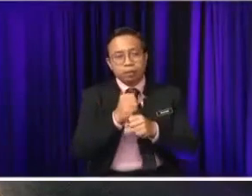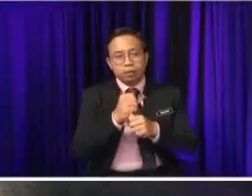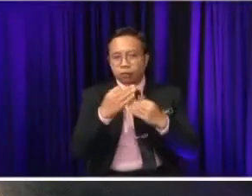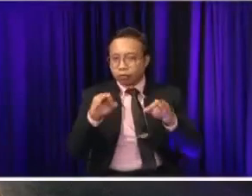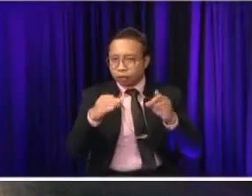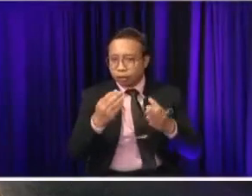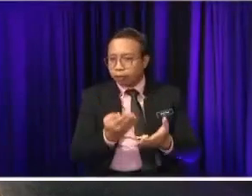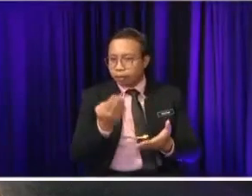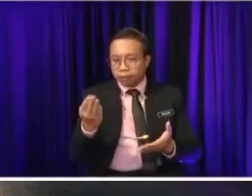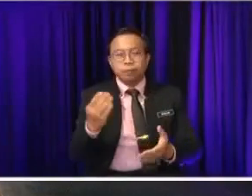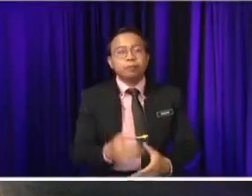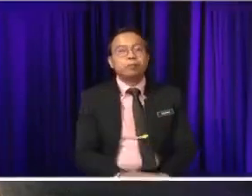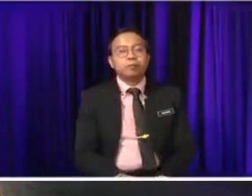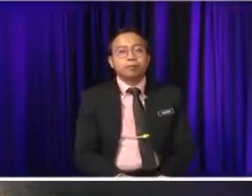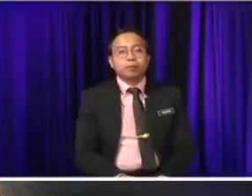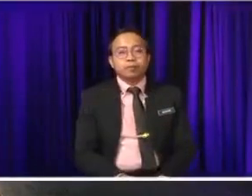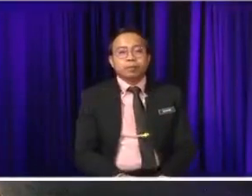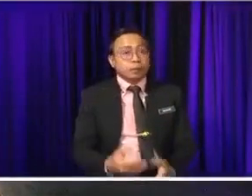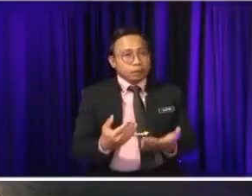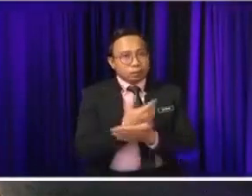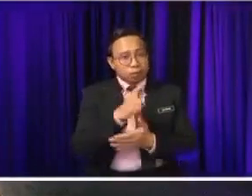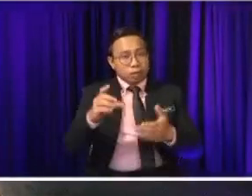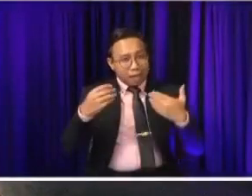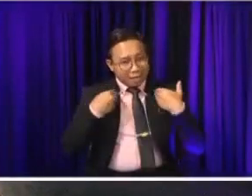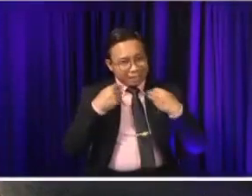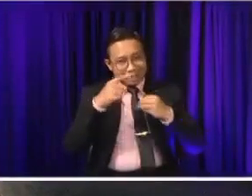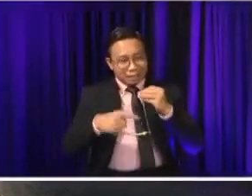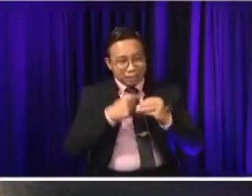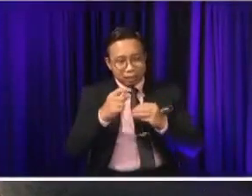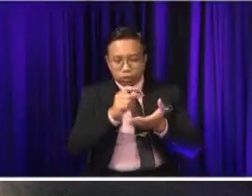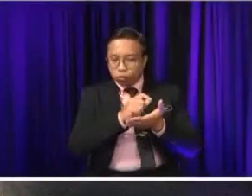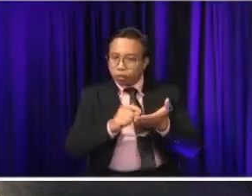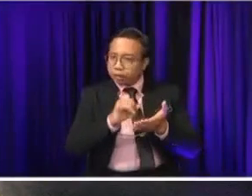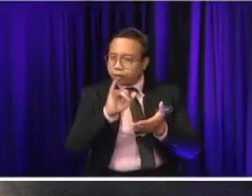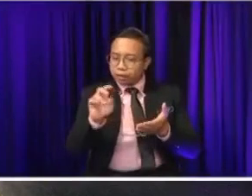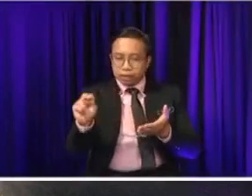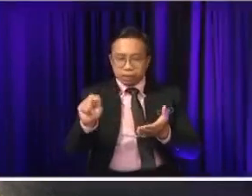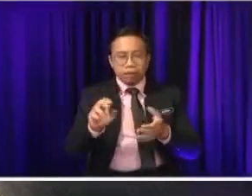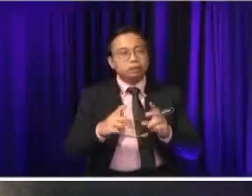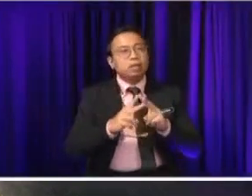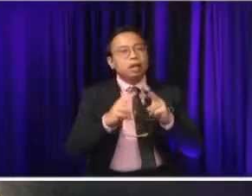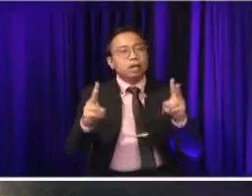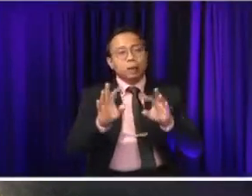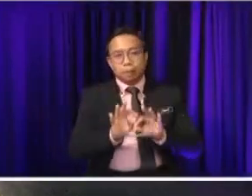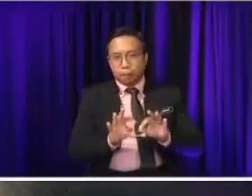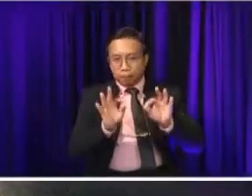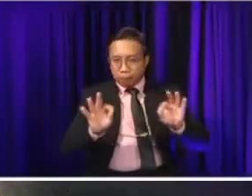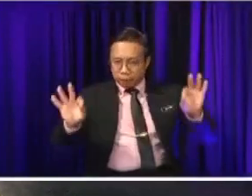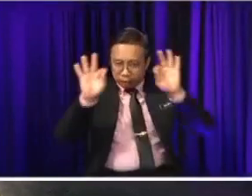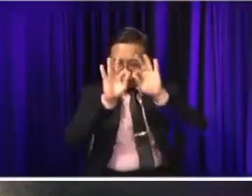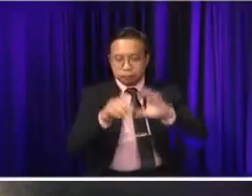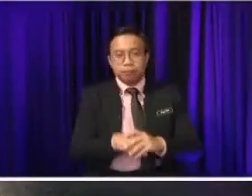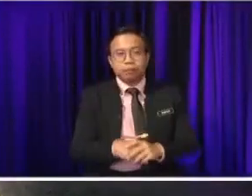tersebut itulah Oke jadi Ibu aku udah dia kaitan dan tulisan pun sangat mempranan kalau harga yang saya tebal yang sini